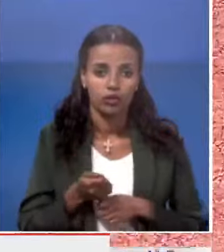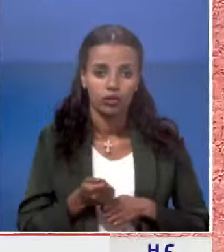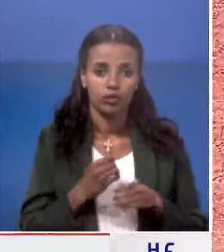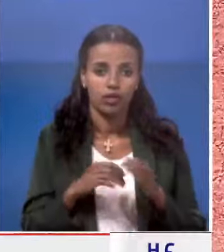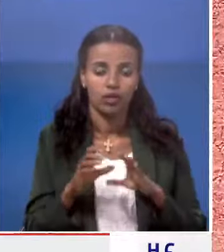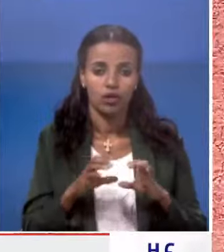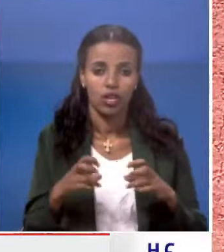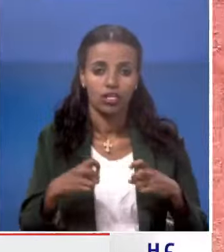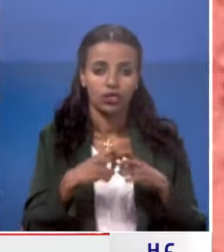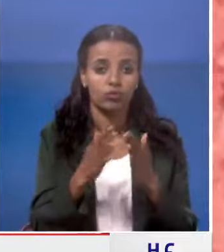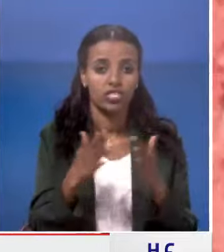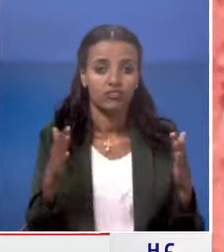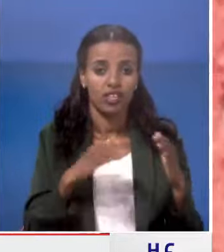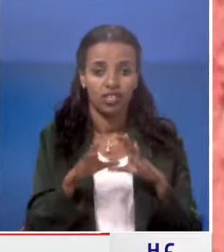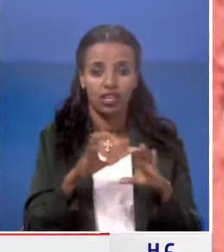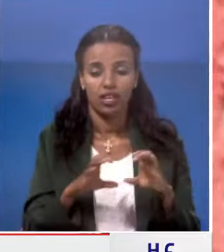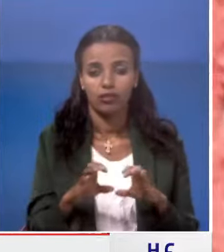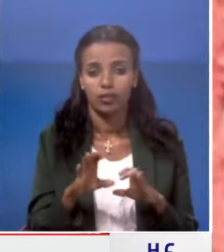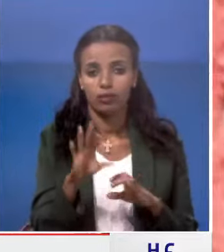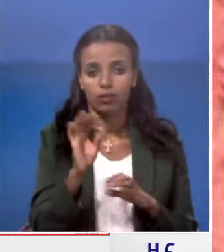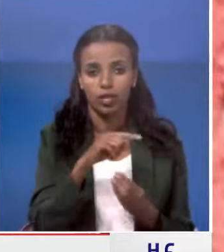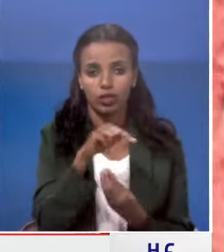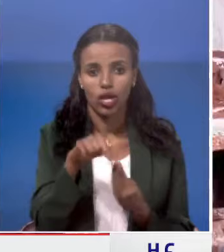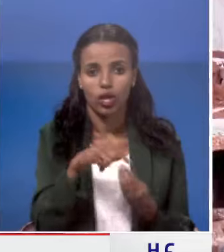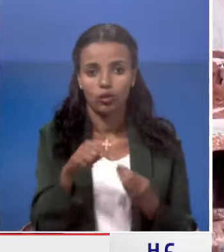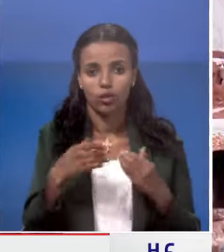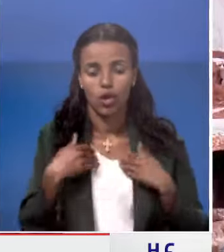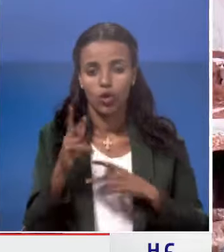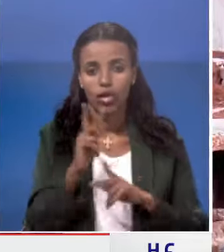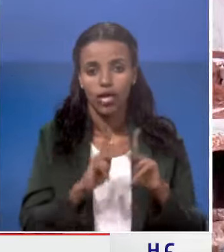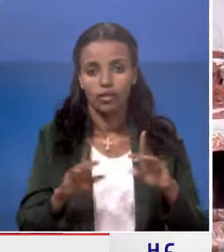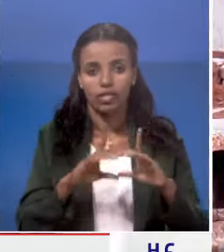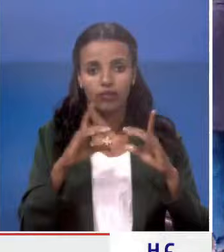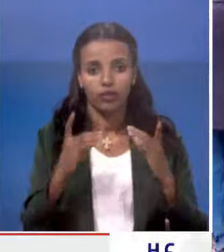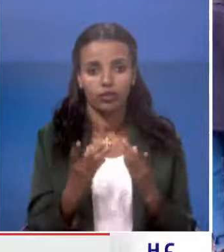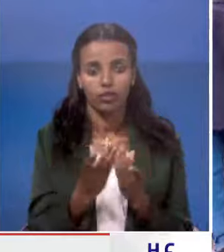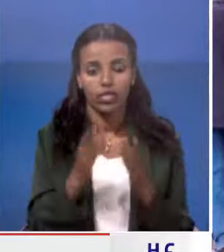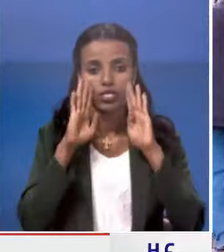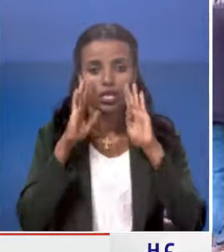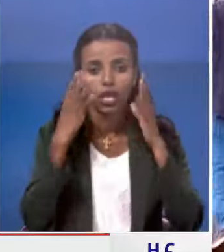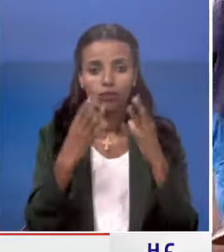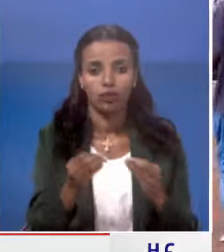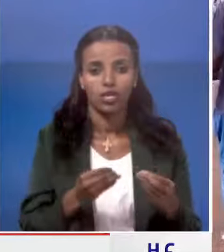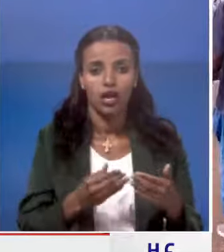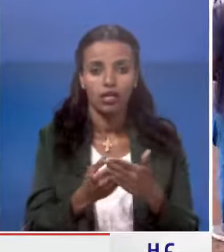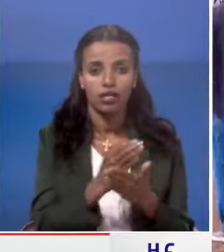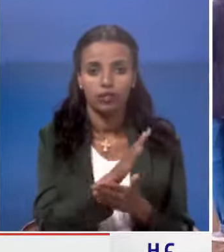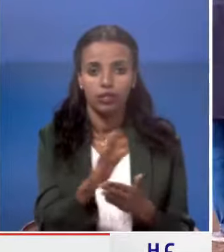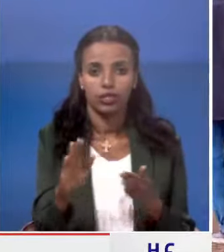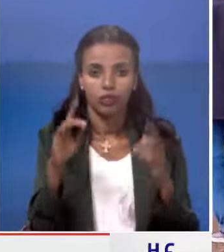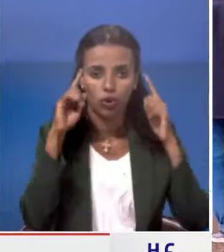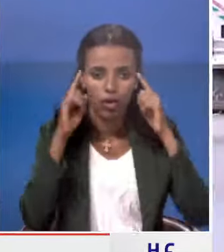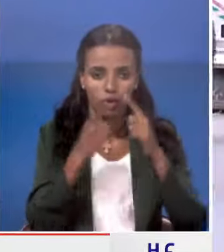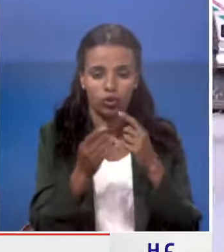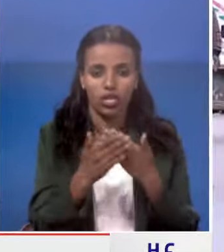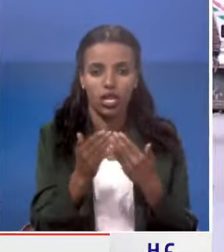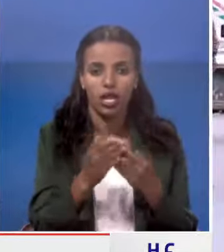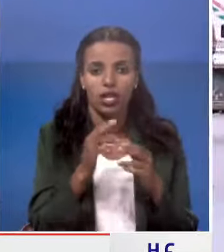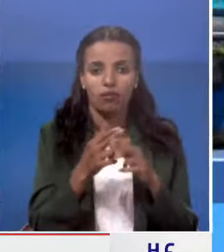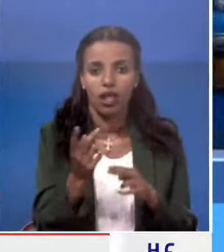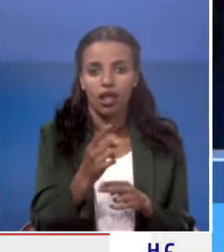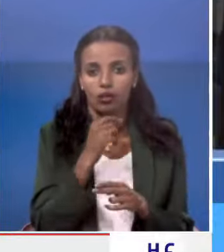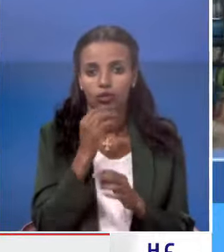ይገኛል። ግጭቱ በስፋት እየተካሄደባቸው በሚገኙ አካባቢዎች ያሉ የህብረተሰብ ክፍሎችም የሰላም እጦቱ ያደረሰባቸው ቀውስ ቀላል የሚባል አለመሆኑን